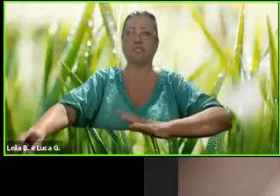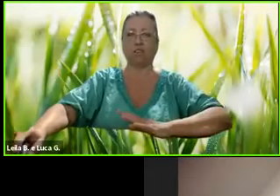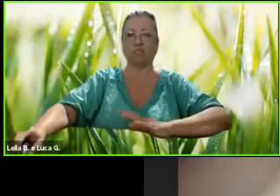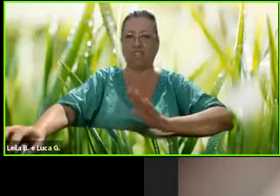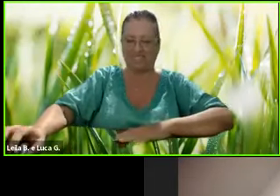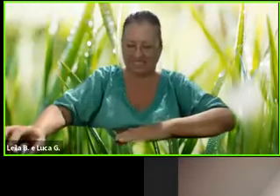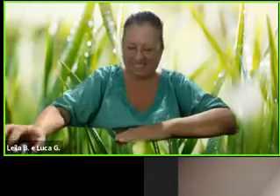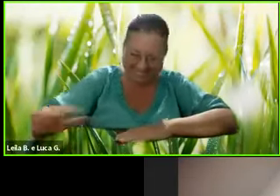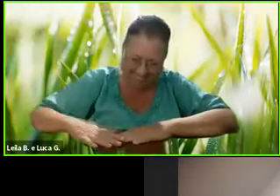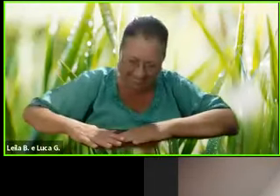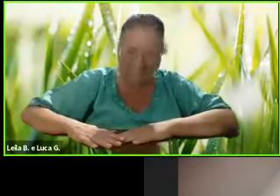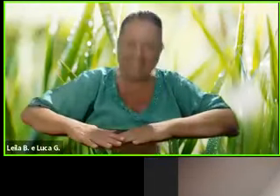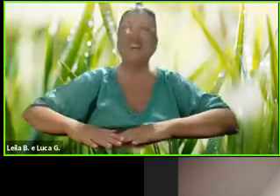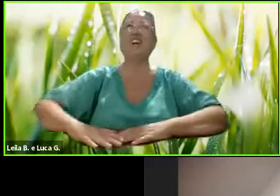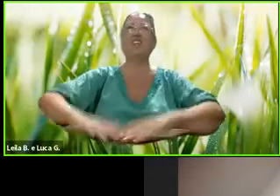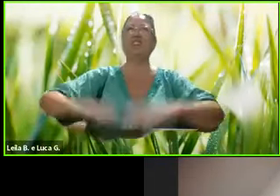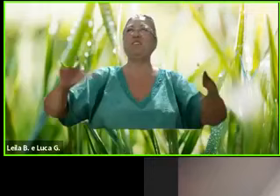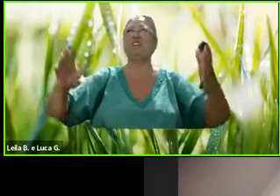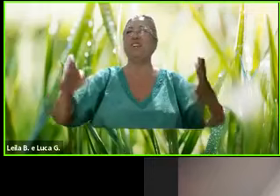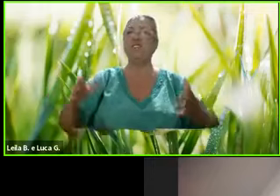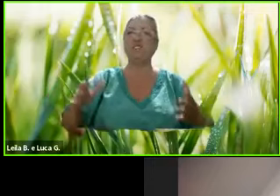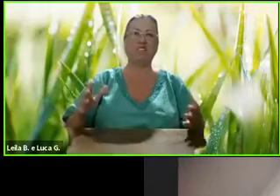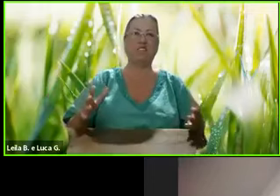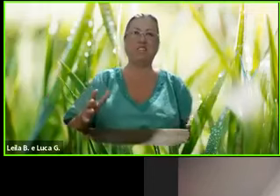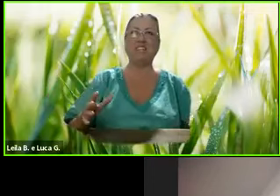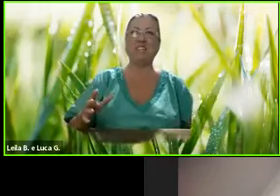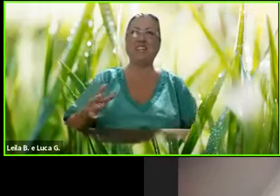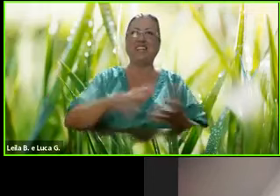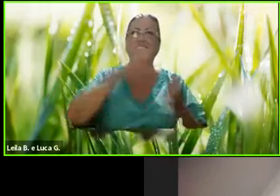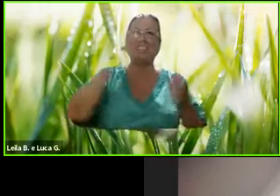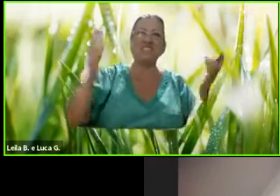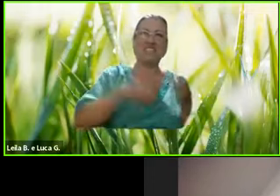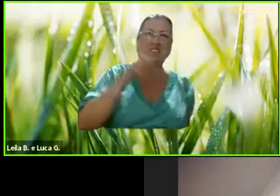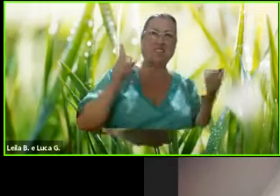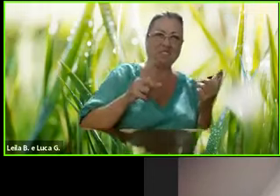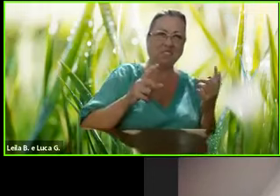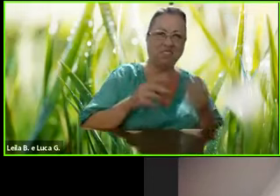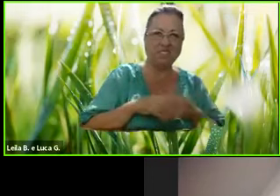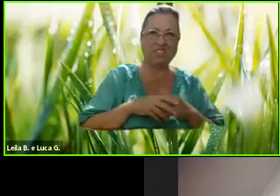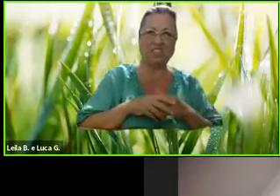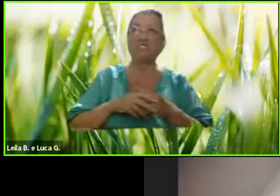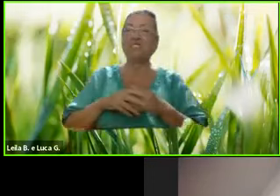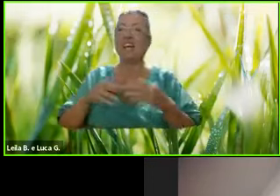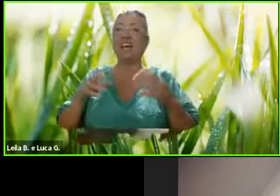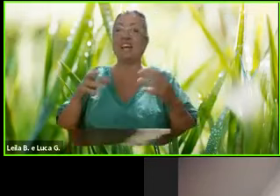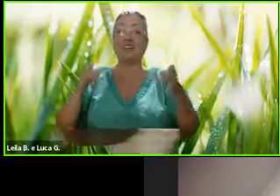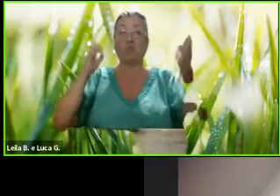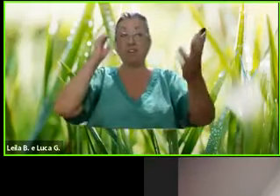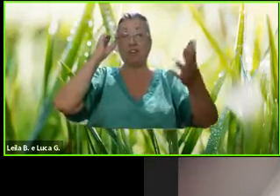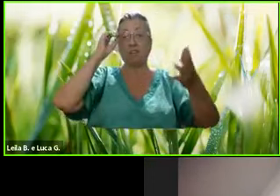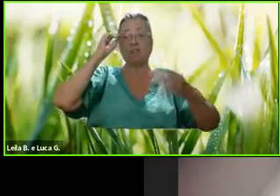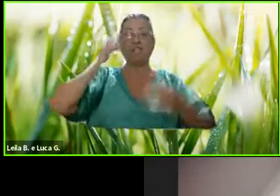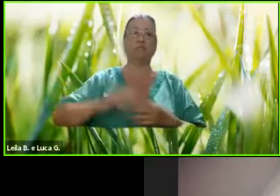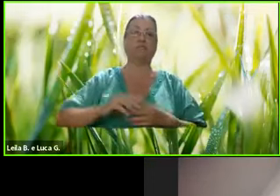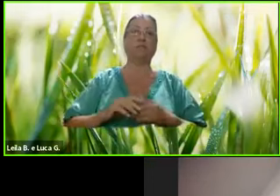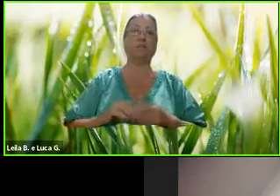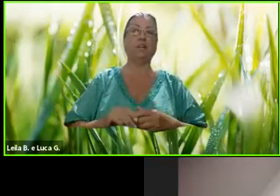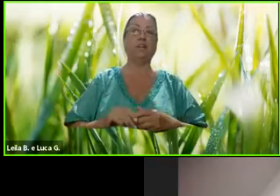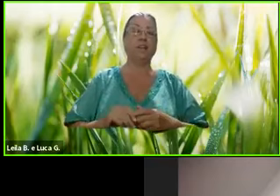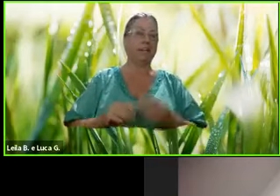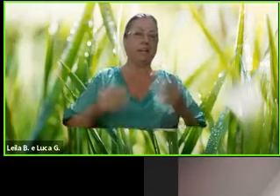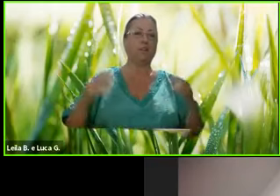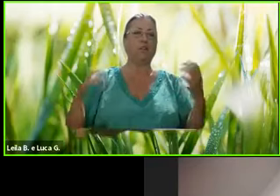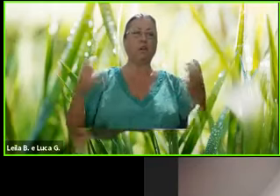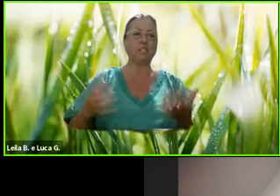il messaggio. Ho dovuto fare velocemente perché passava troppo veloce. È quello che avevo detto a